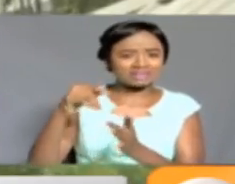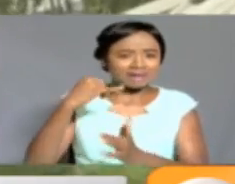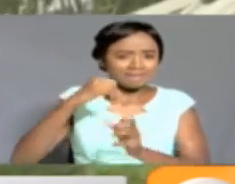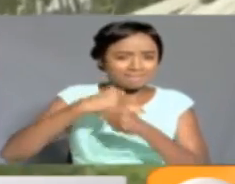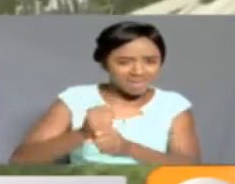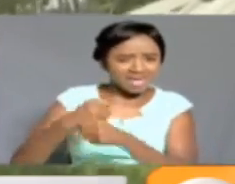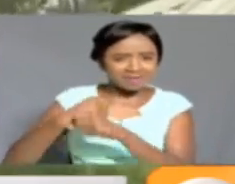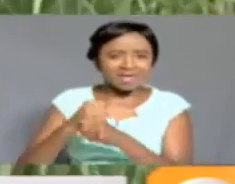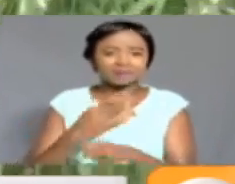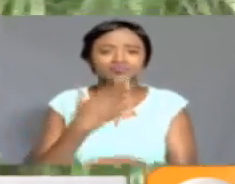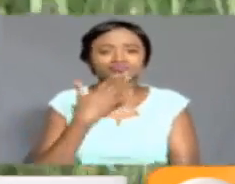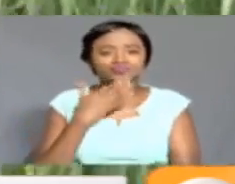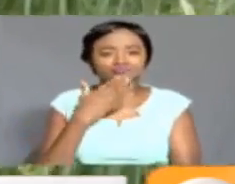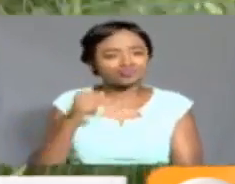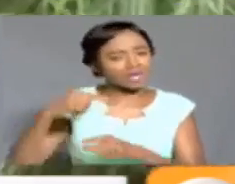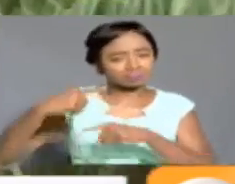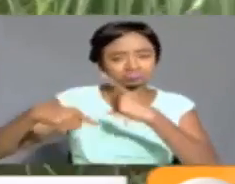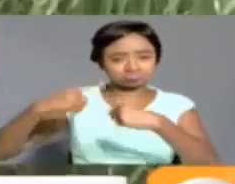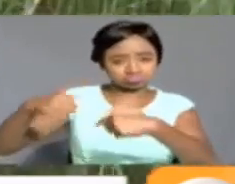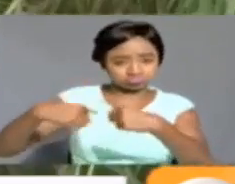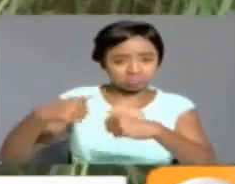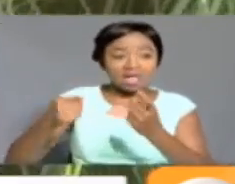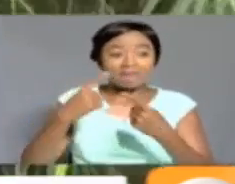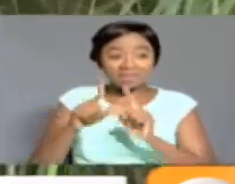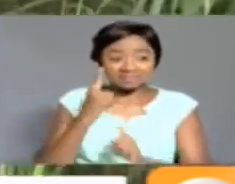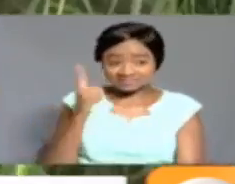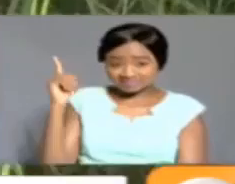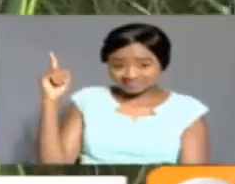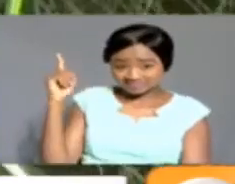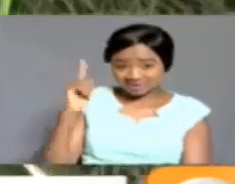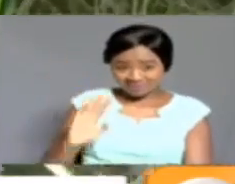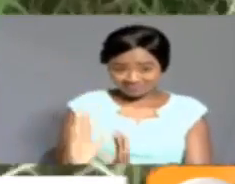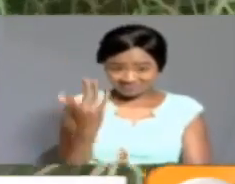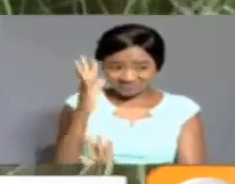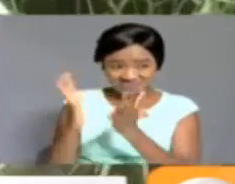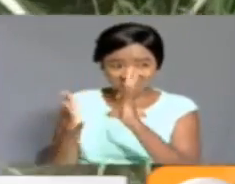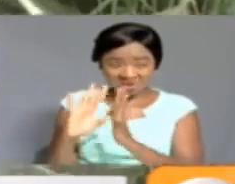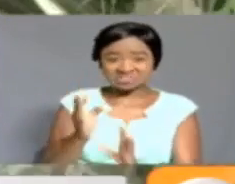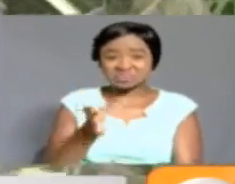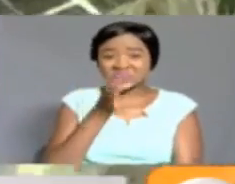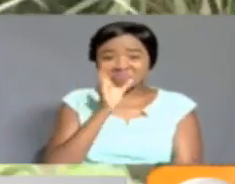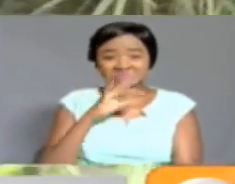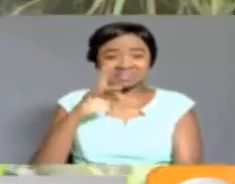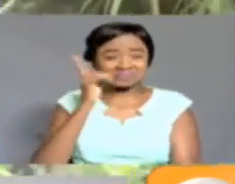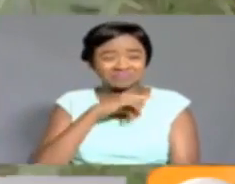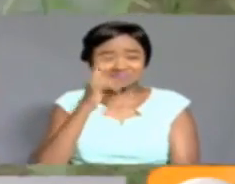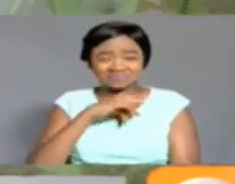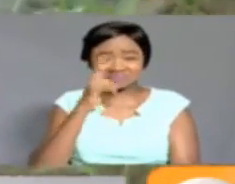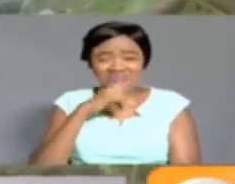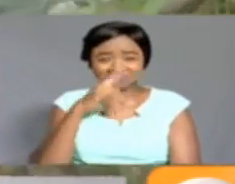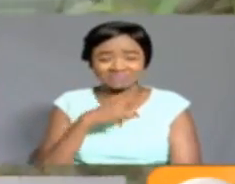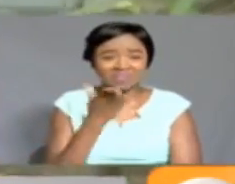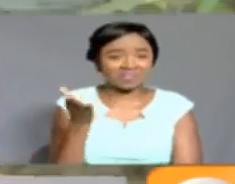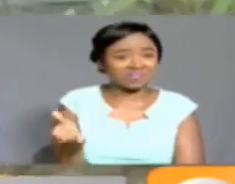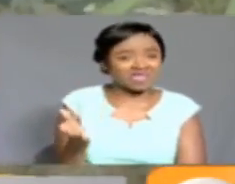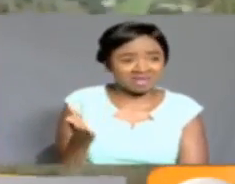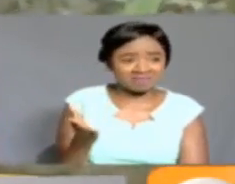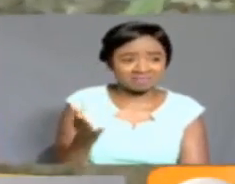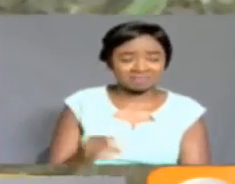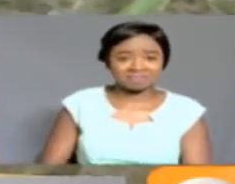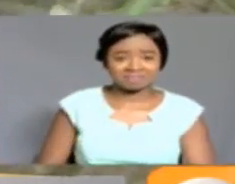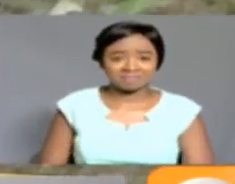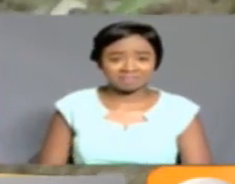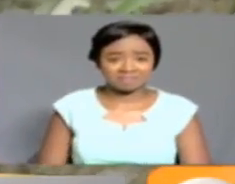sukari inaendelea. Ila katika kichaka hiki, mabomba yanaonekana yakitoa taka kwenye kiwanda na kuyamwaga